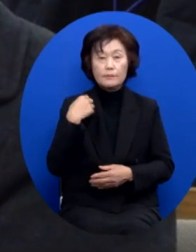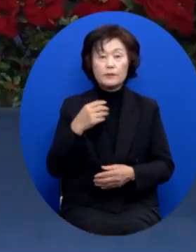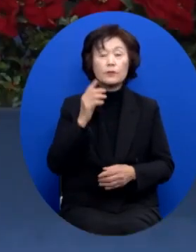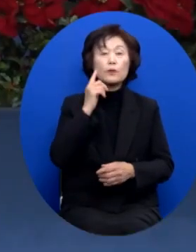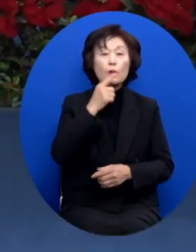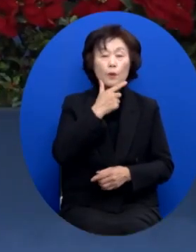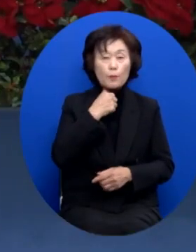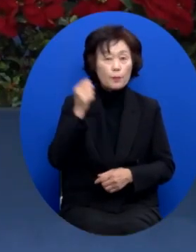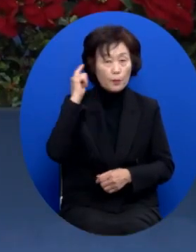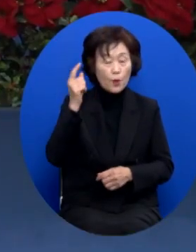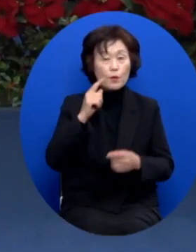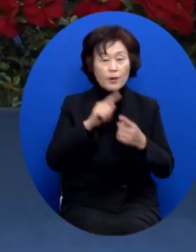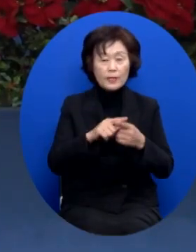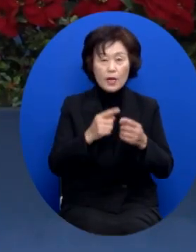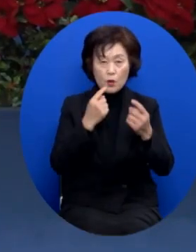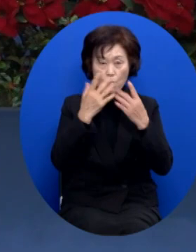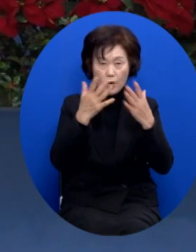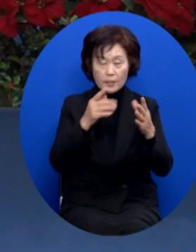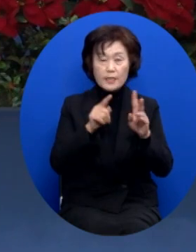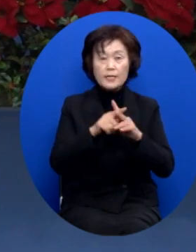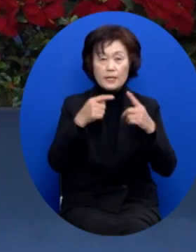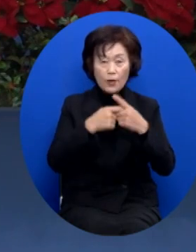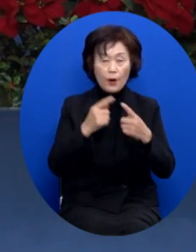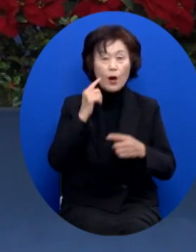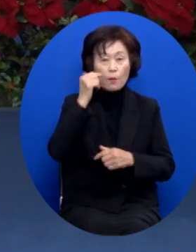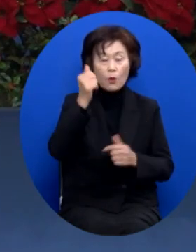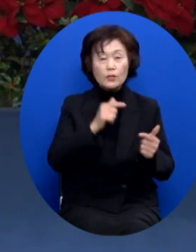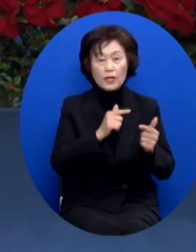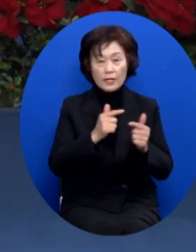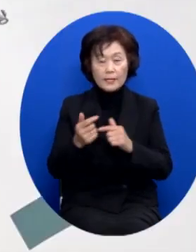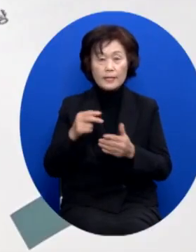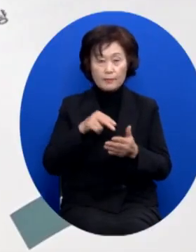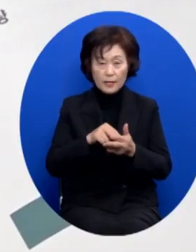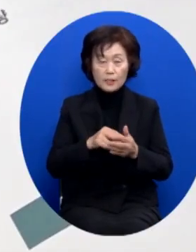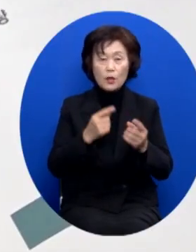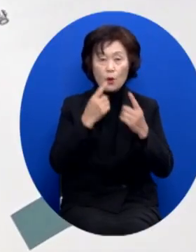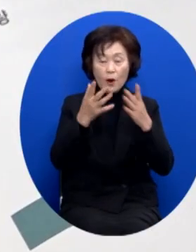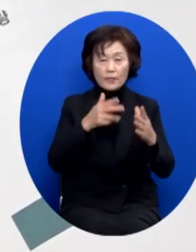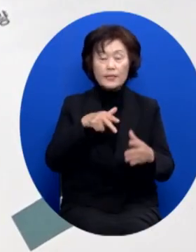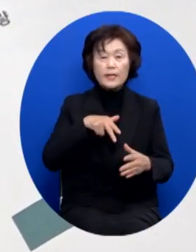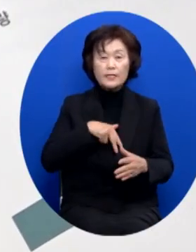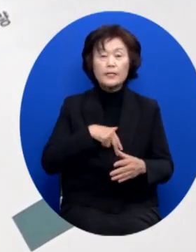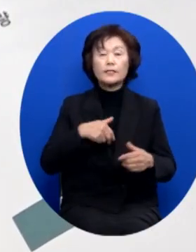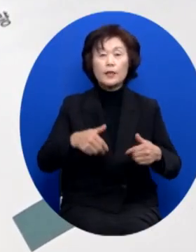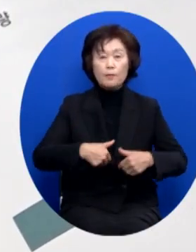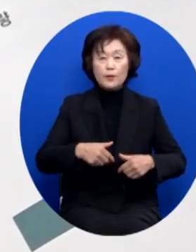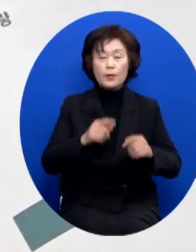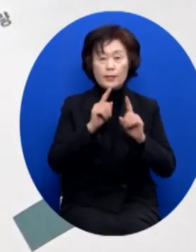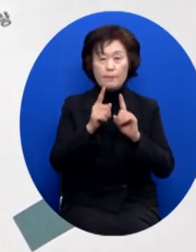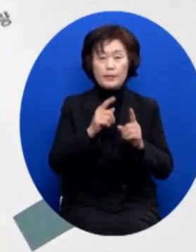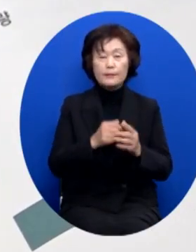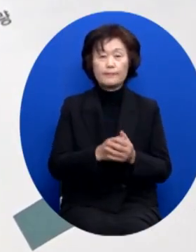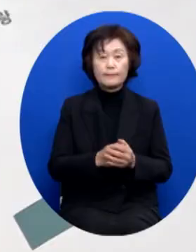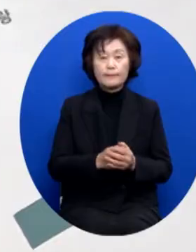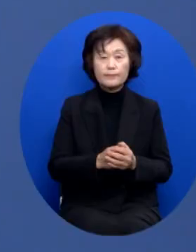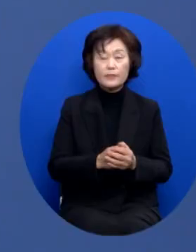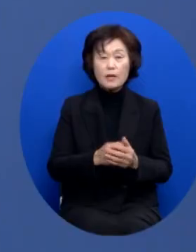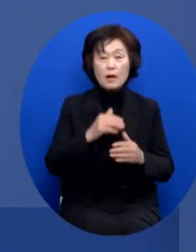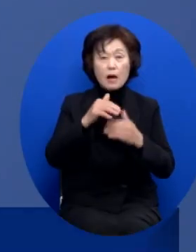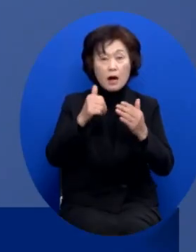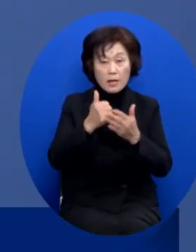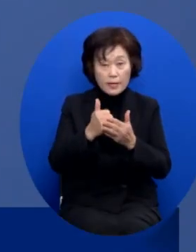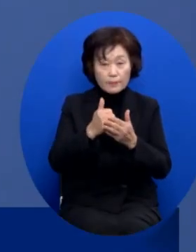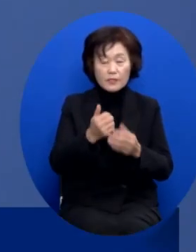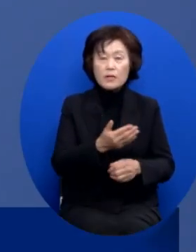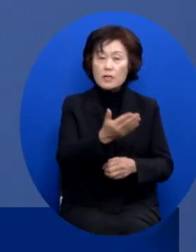대한 정확한 이해와 목회자로서의 확고한 정체성을 가져야 한다고 입을 모았습니다. 하나님이